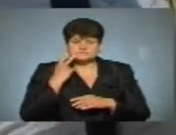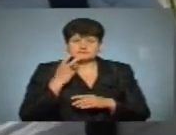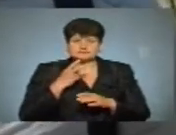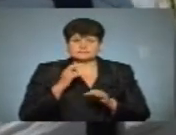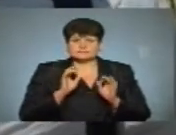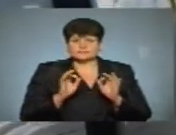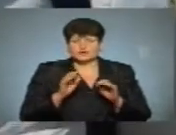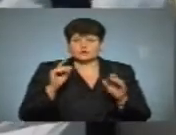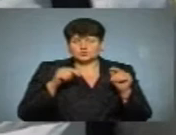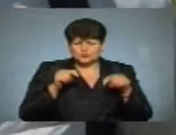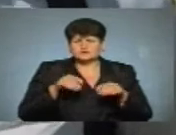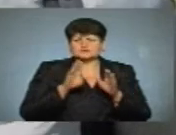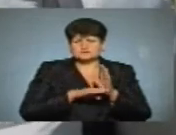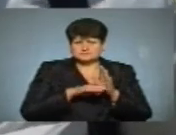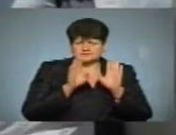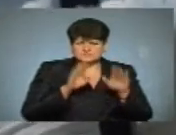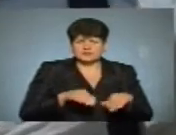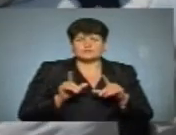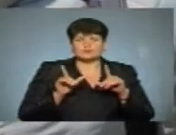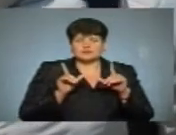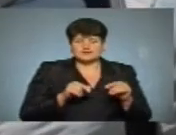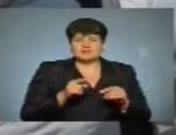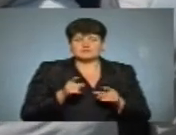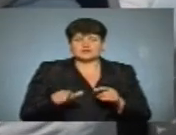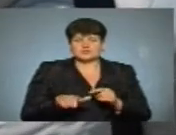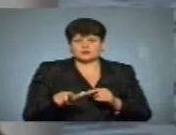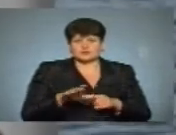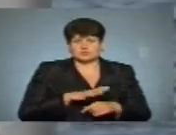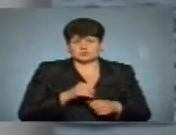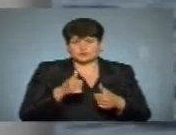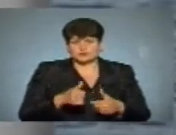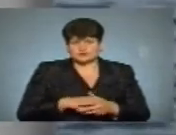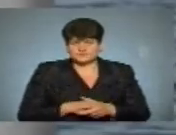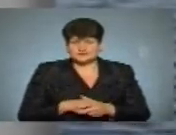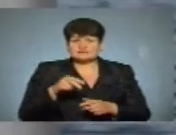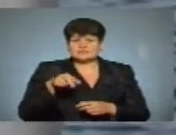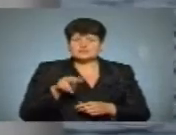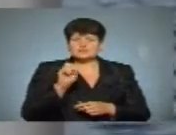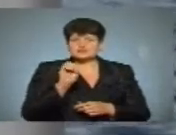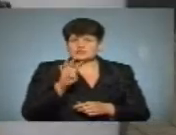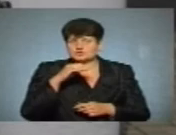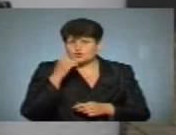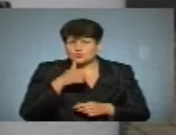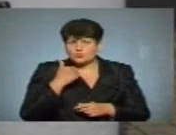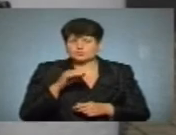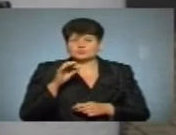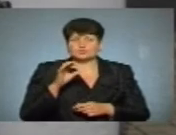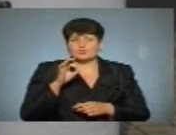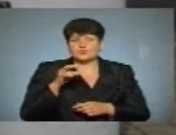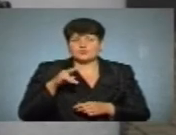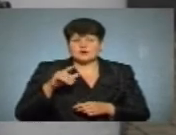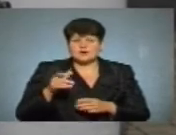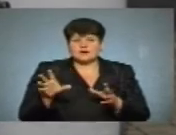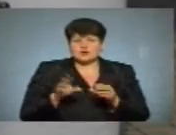положення. Дощ то дощ, і поїхали, або тільки дороги були хороші. З 2014 року Ольга Звенигородська разом